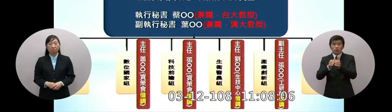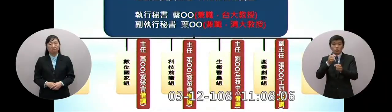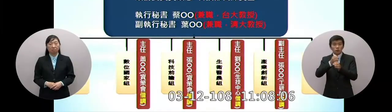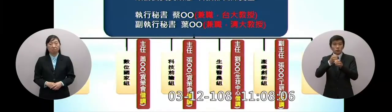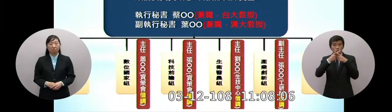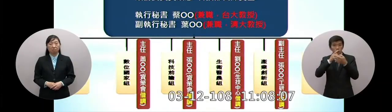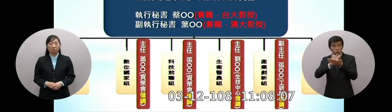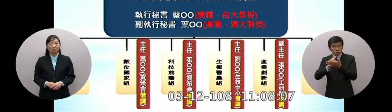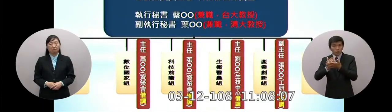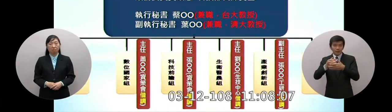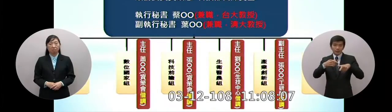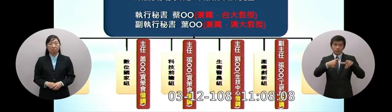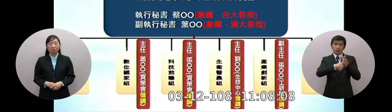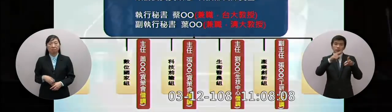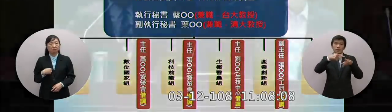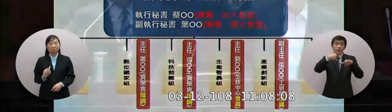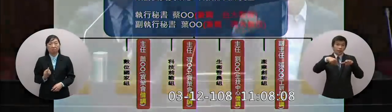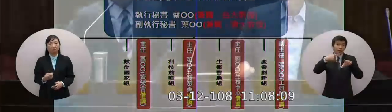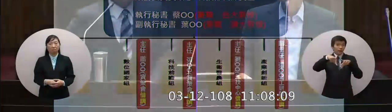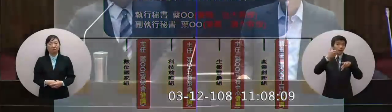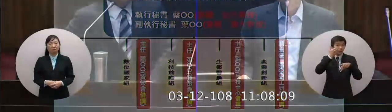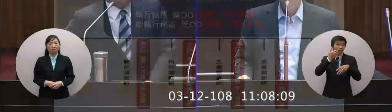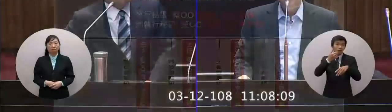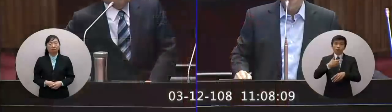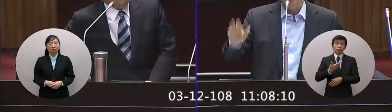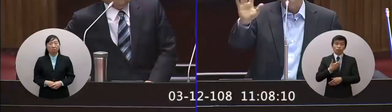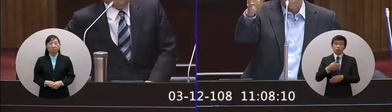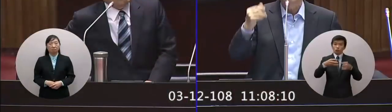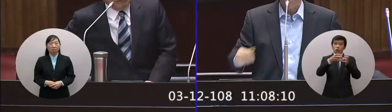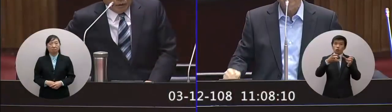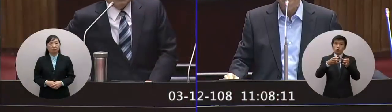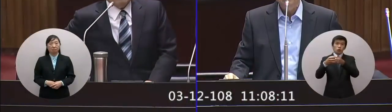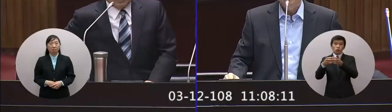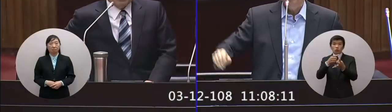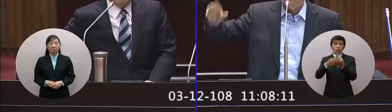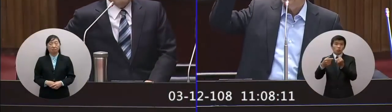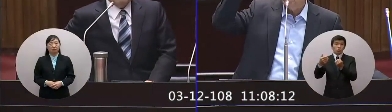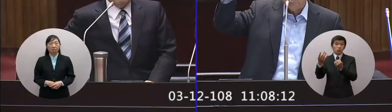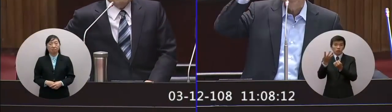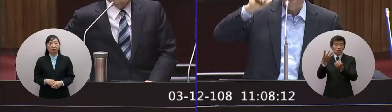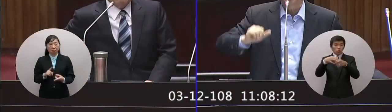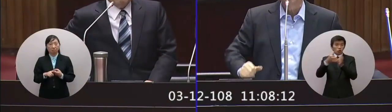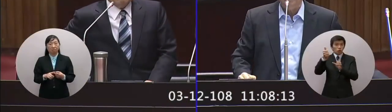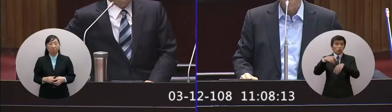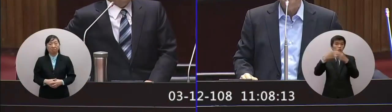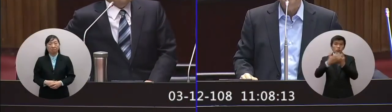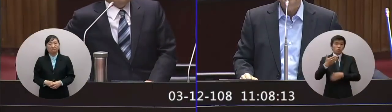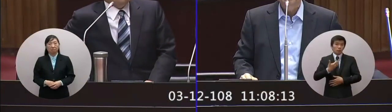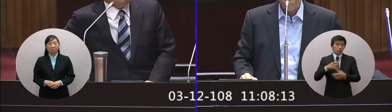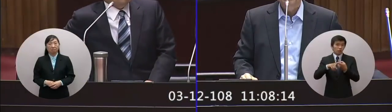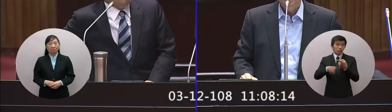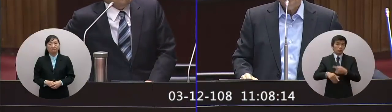你能不能叫得出他的名字？ 叫不出来。 四个组长你也叫不出来，对不对？ 对。 如果连执行秘书都叫不出